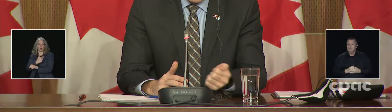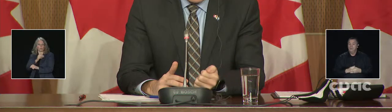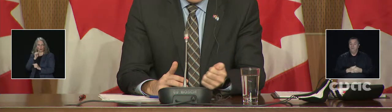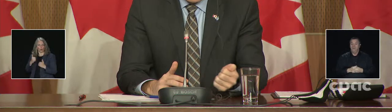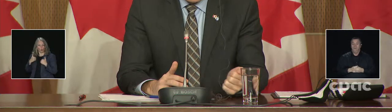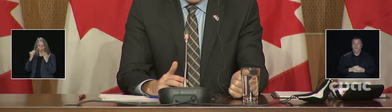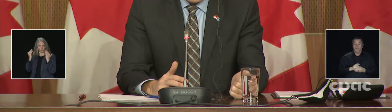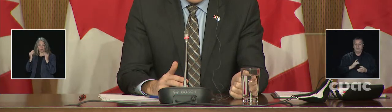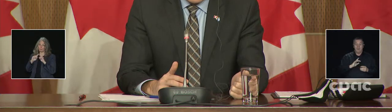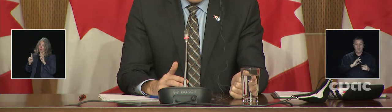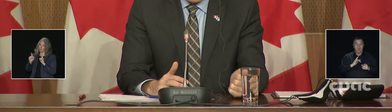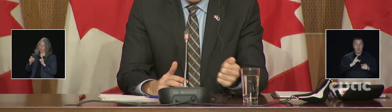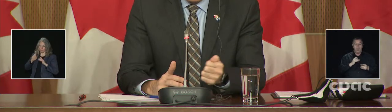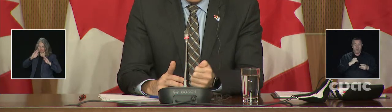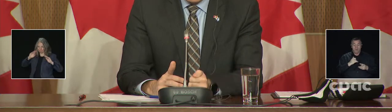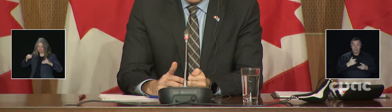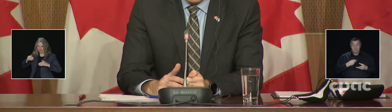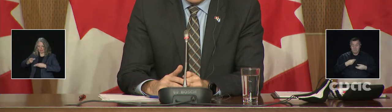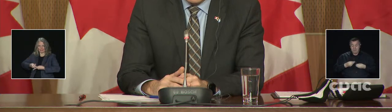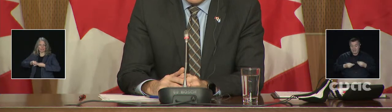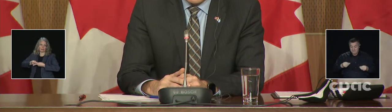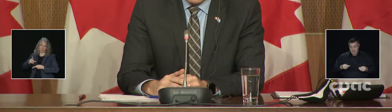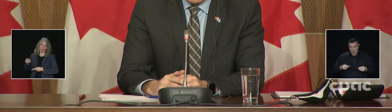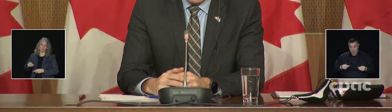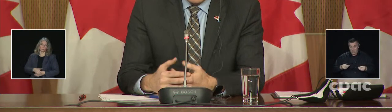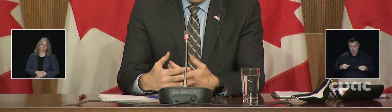généralement un certain délai entre la transmission et